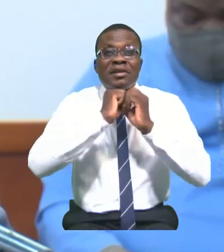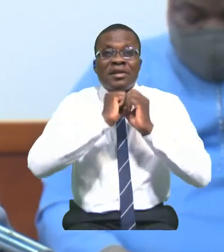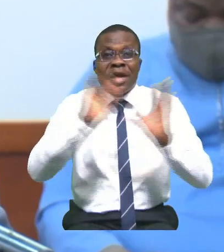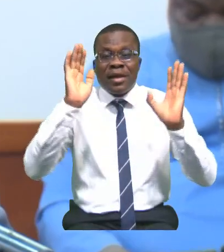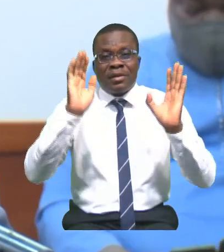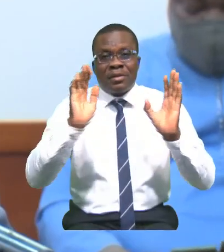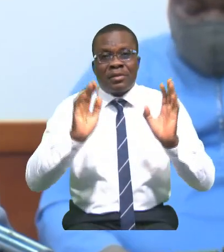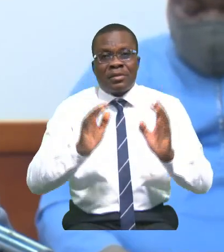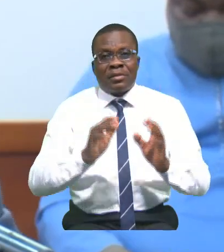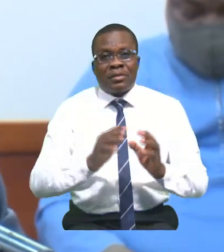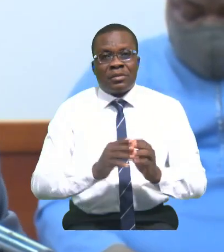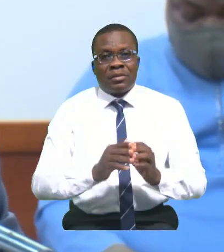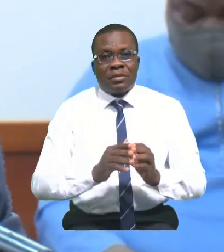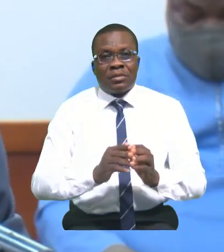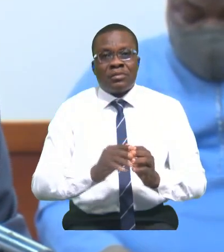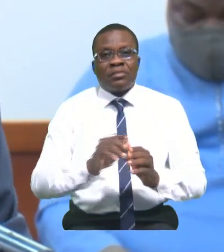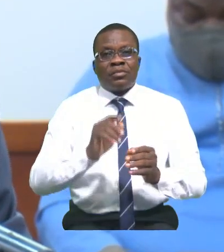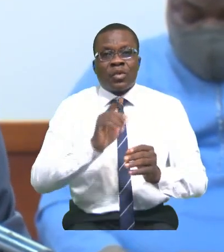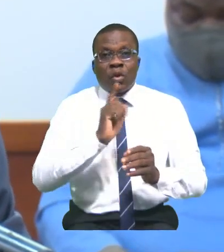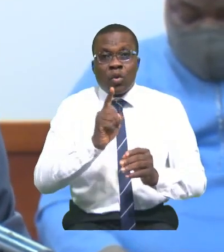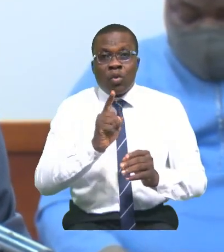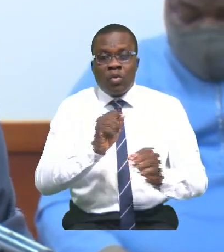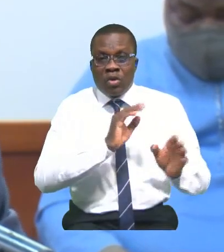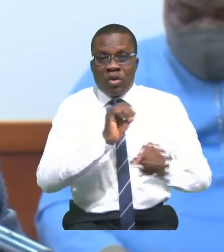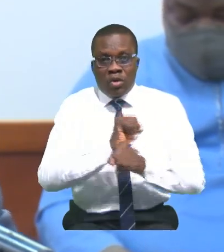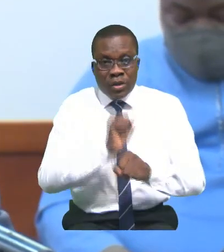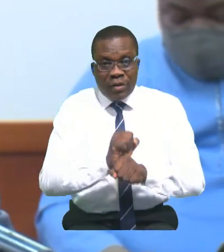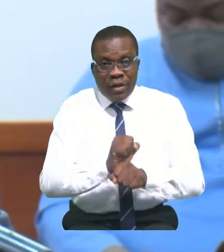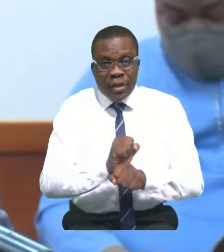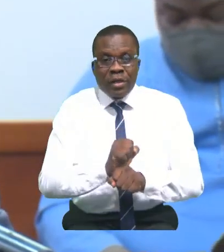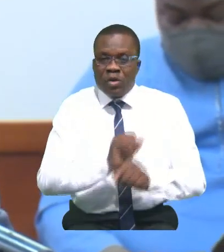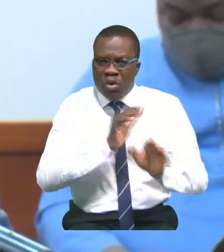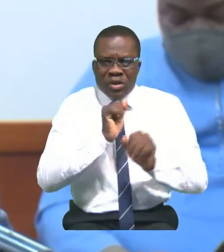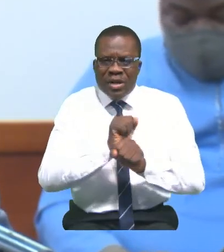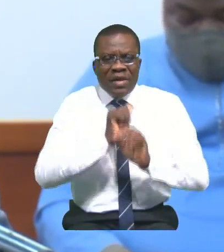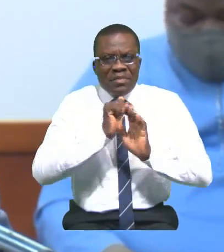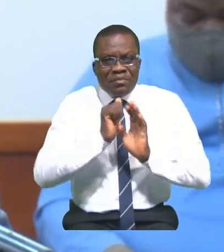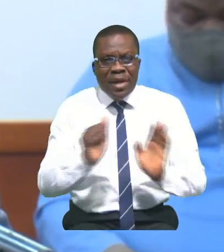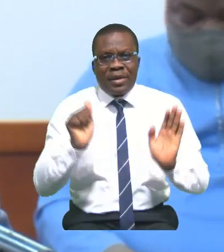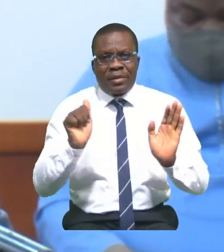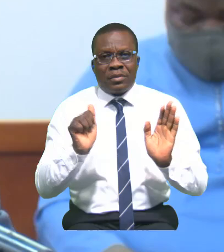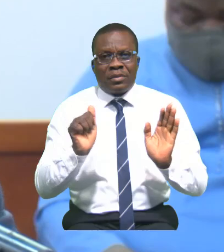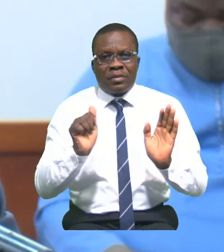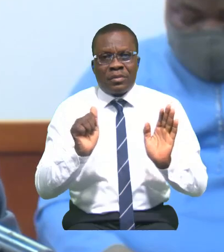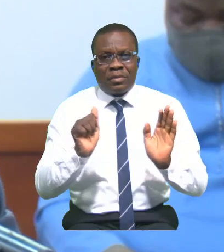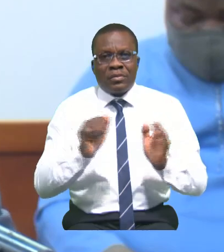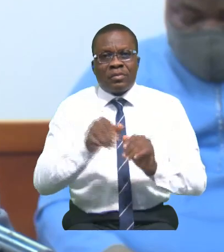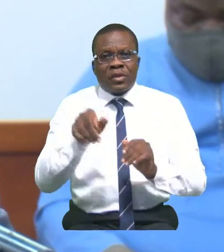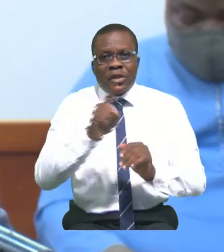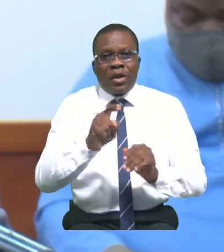illisible soit on offre le service soit on l'offre pas c'est